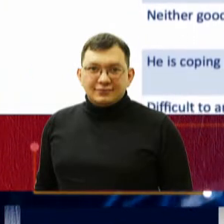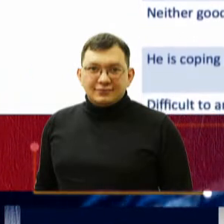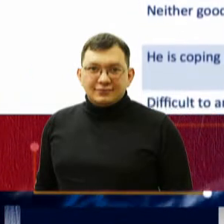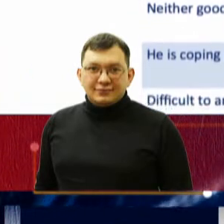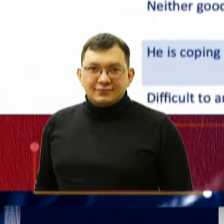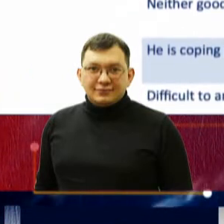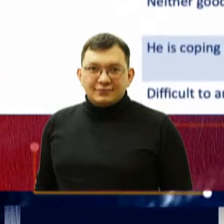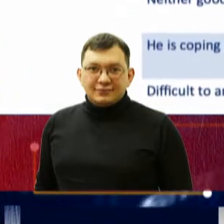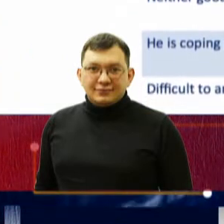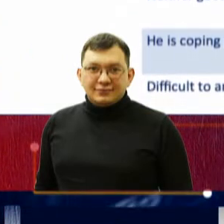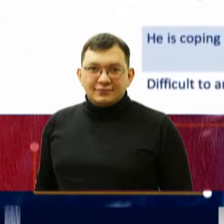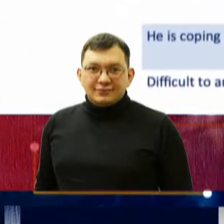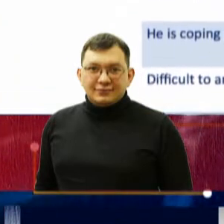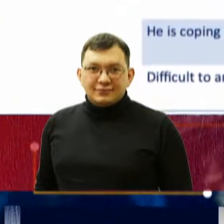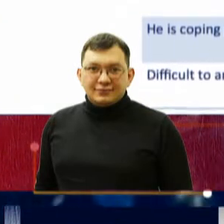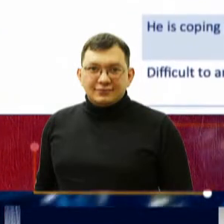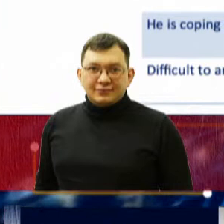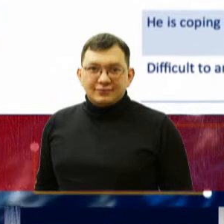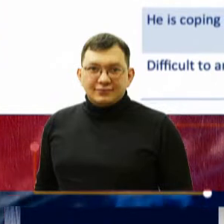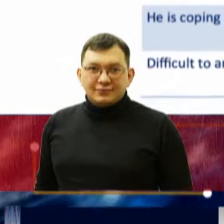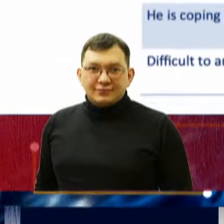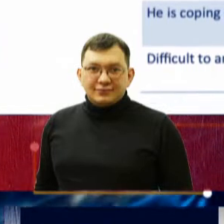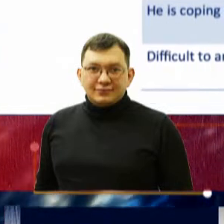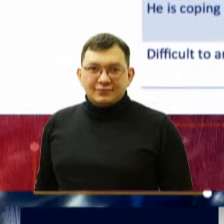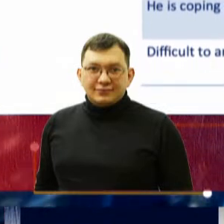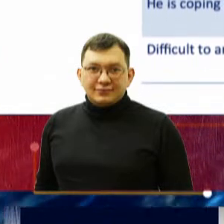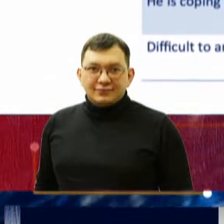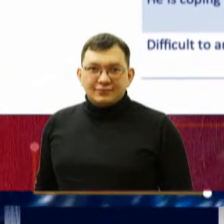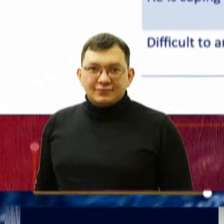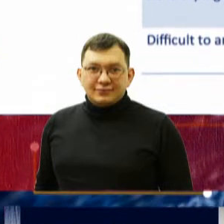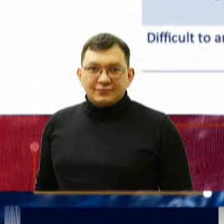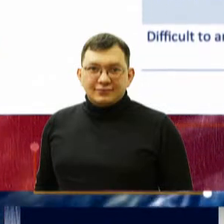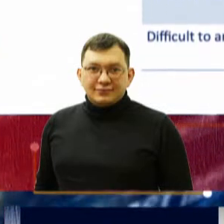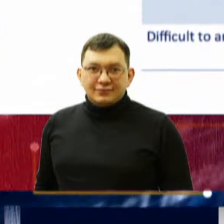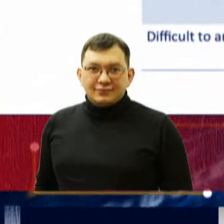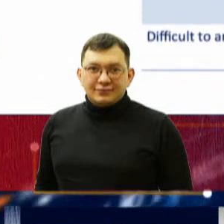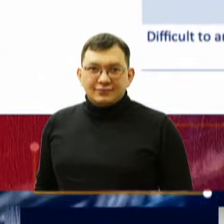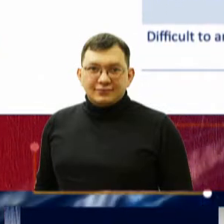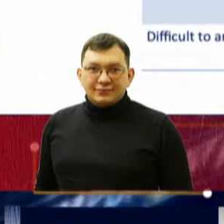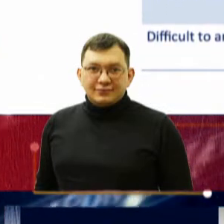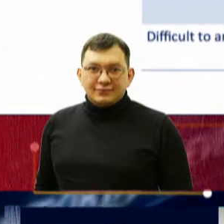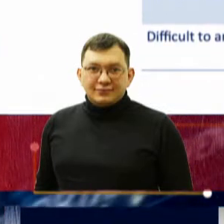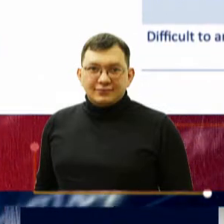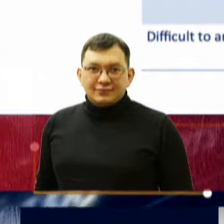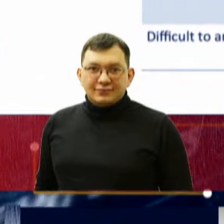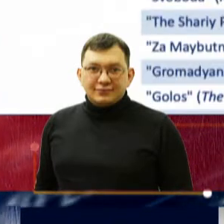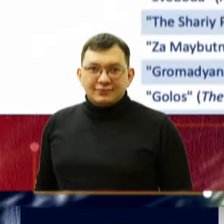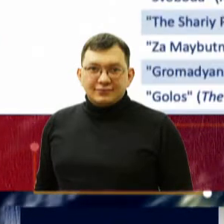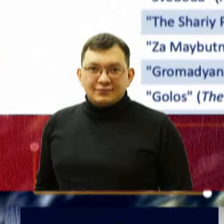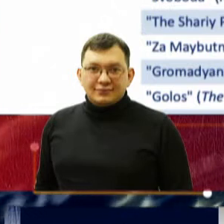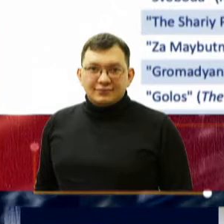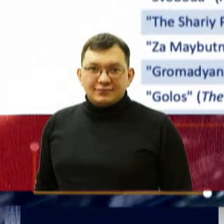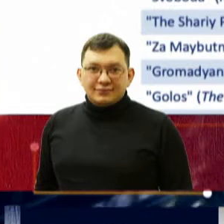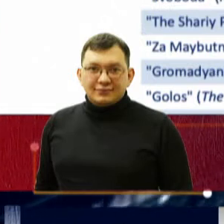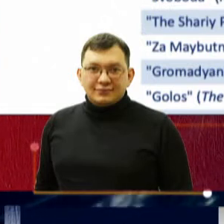Власне, майже з усіма соціологічними опитуваннями якраз трійка така сама залишається, да, різні відсотки.